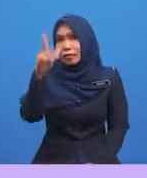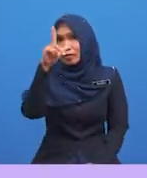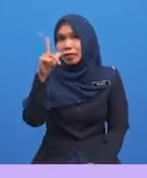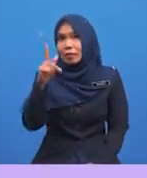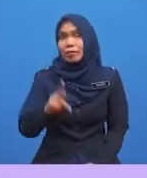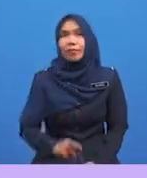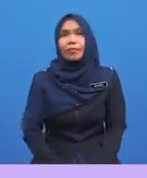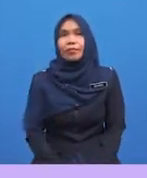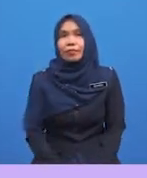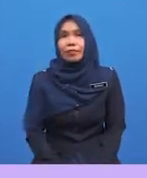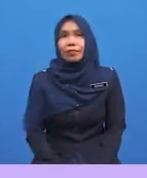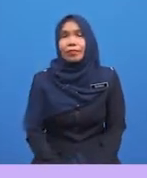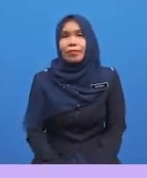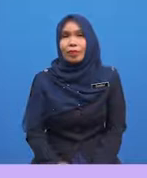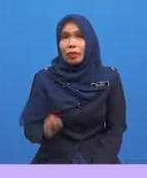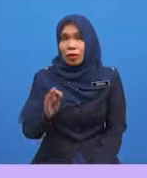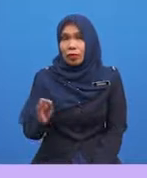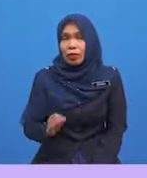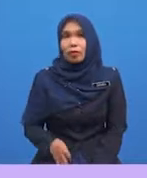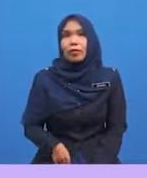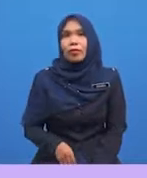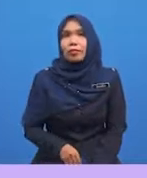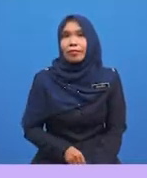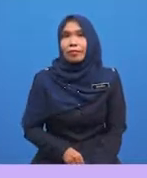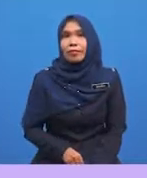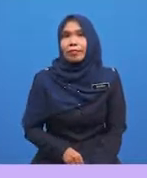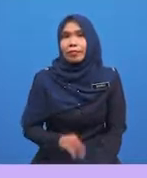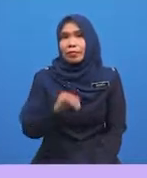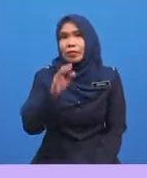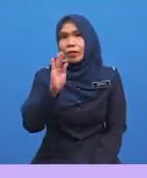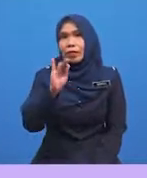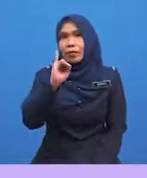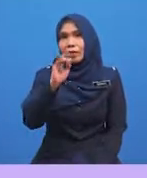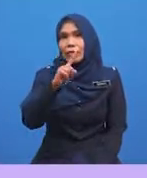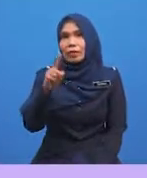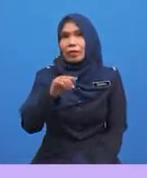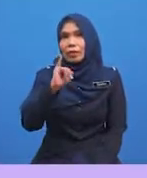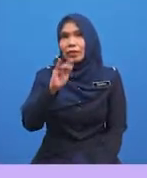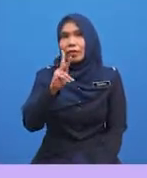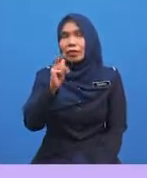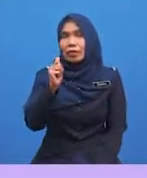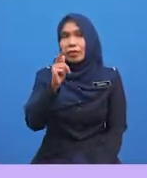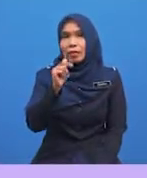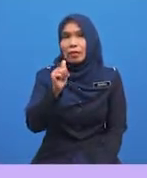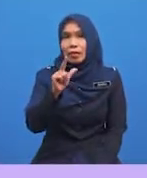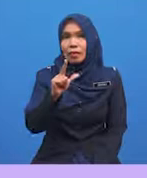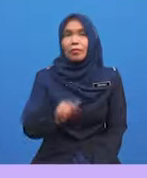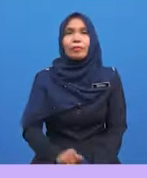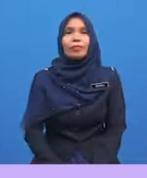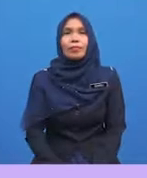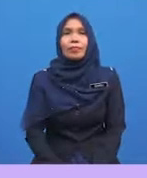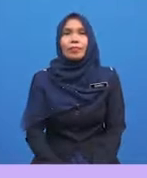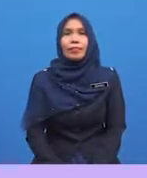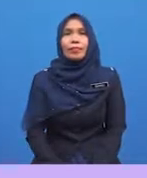fizikal. Jika murid-murid mendengar perkataan fizikal, apakah yang murid-murid akan bayangkan? Cikgu